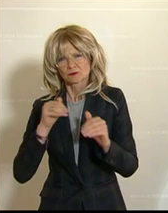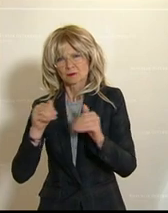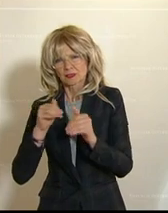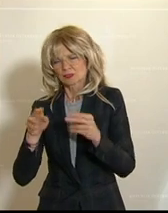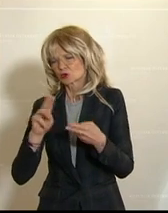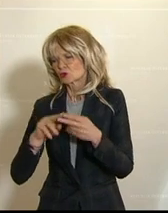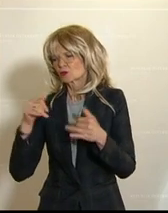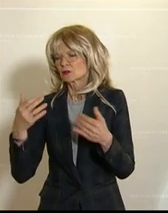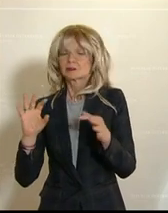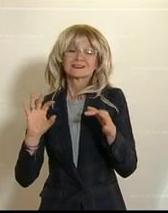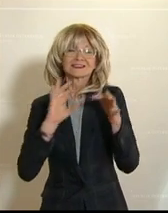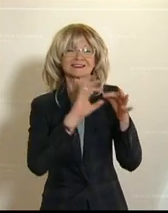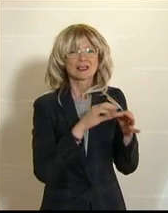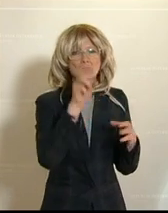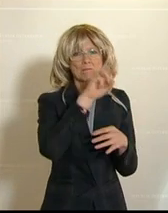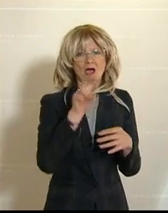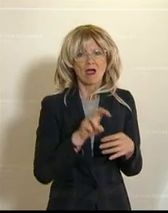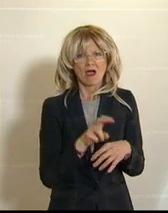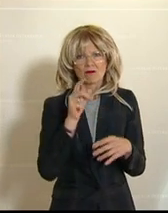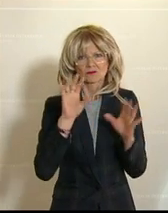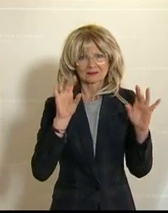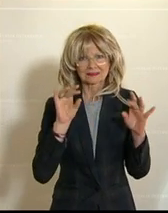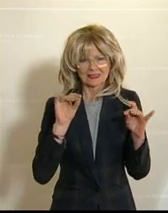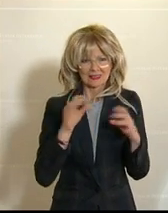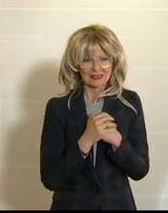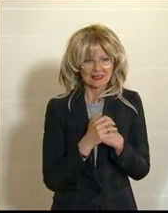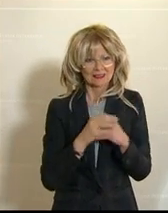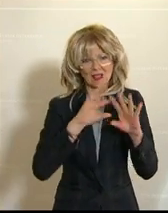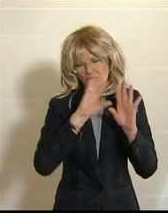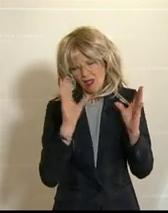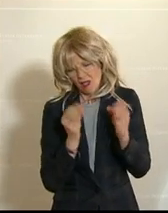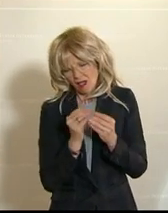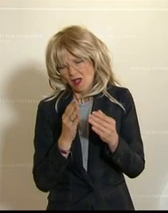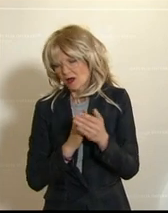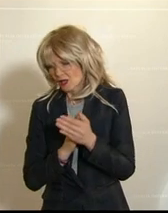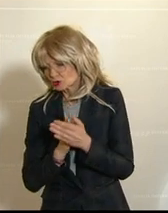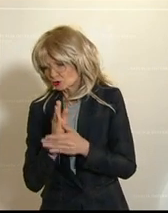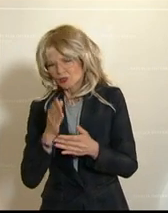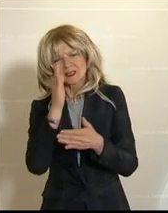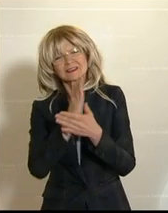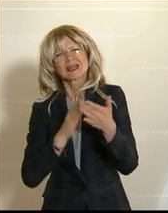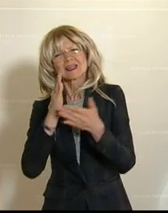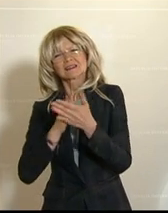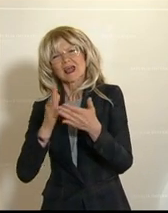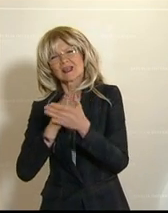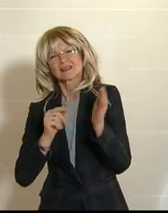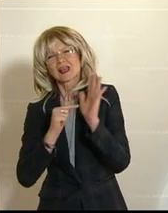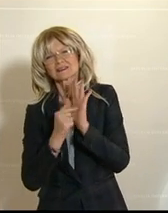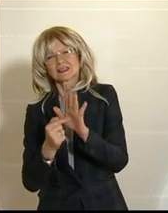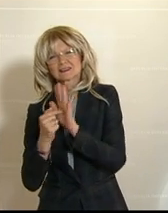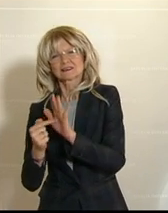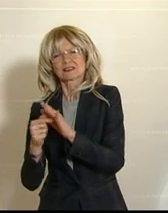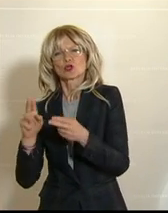des Sozialhilfegrundsatzgesetzes in allen nicht durch den VfGH-Erkenntnis behobenen Teilen hinzuweisen sowie deren